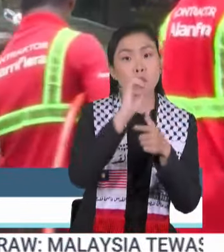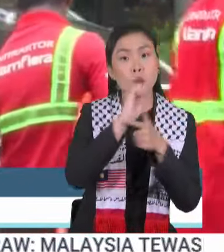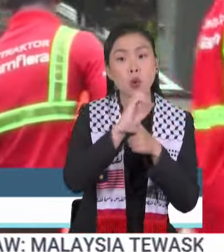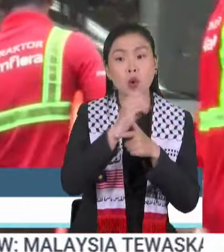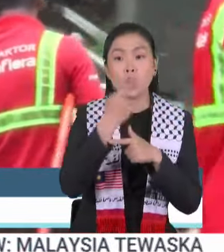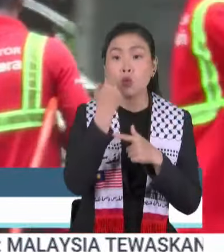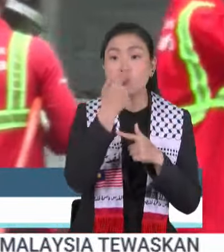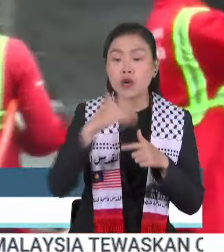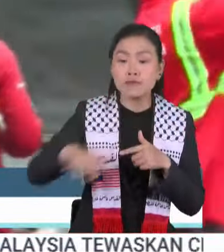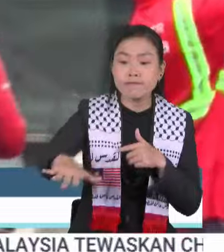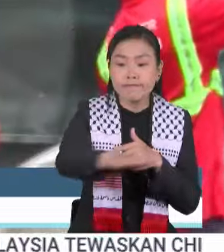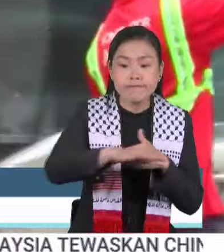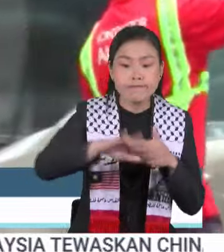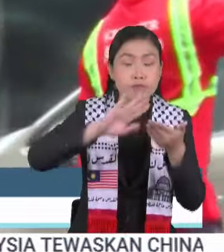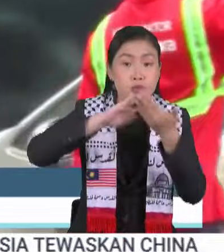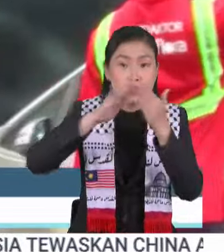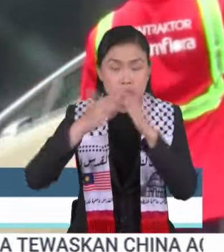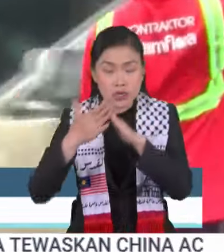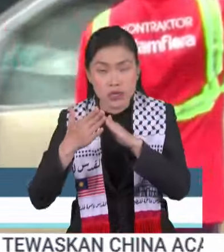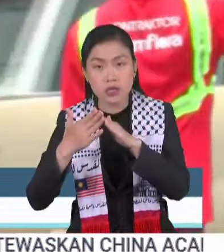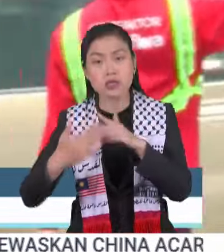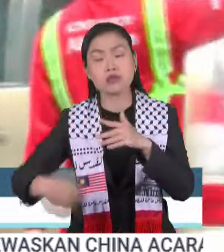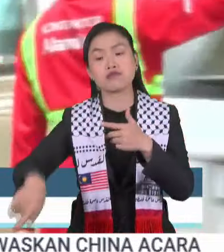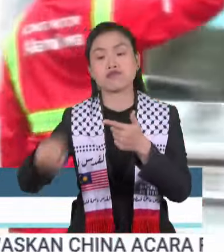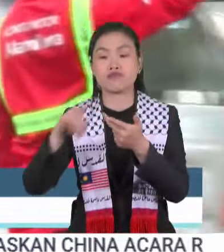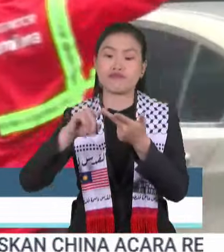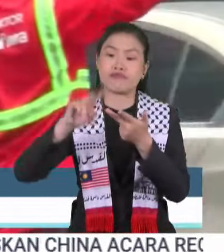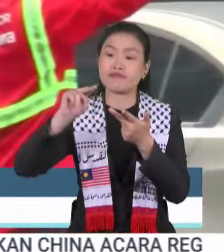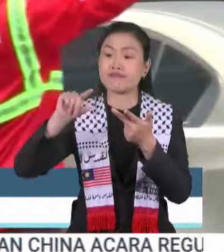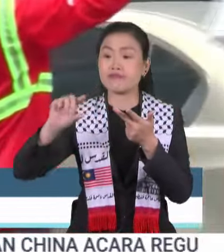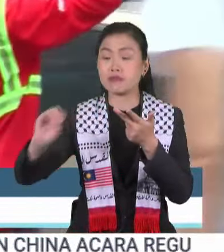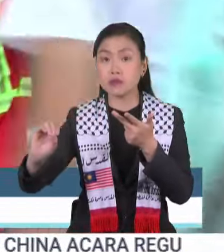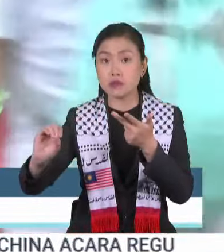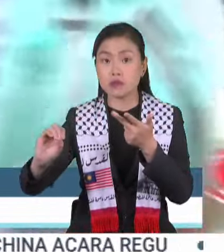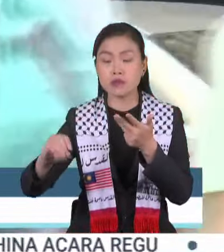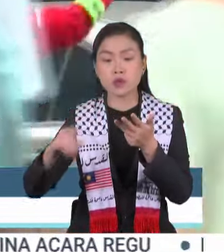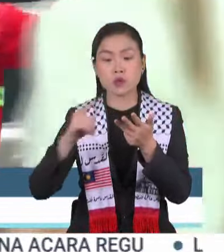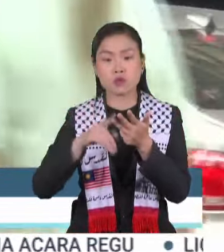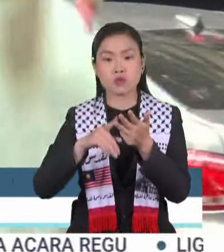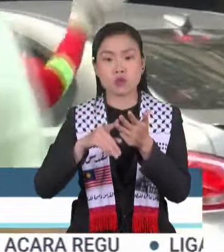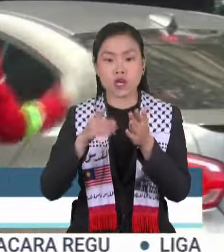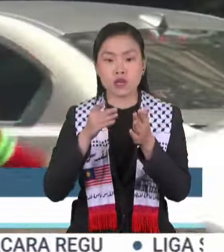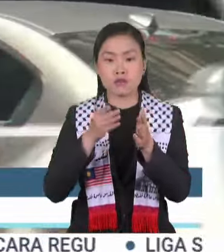ya. Kemudian NGOs kita kena libatkan